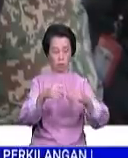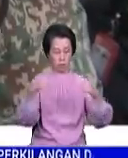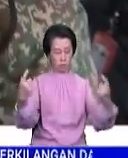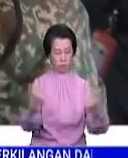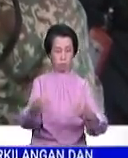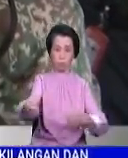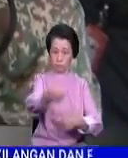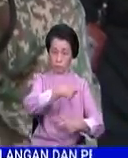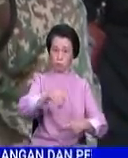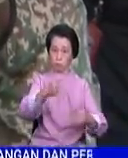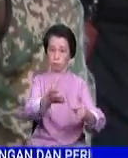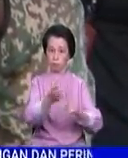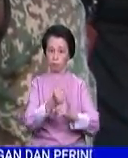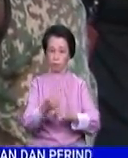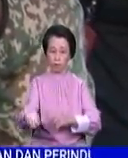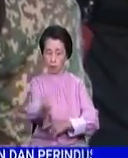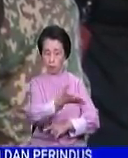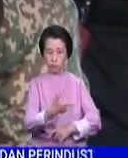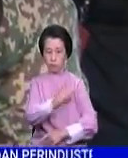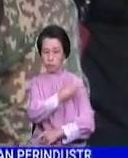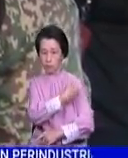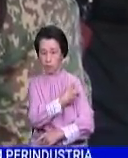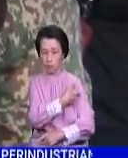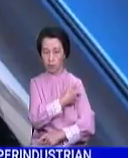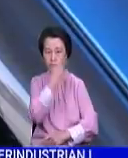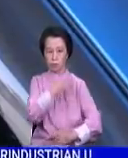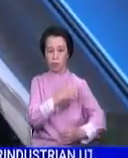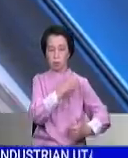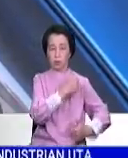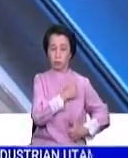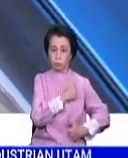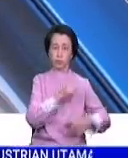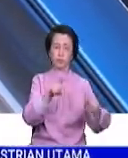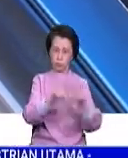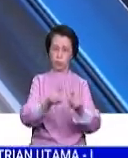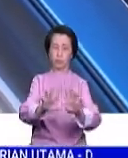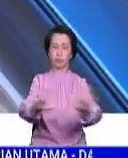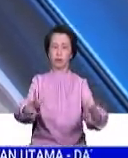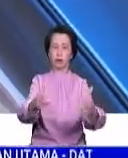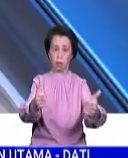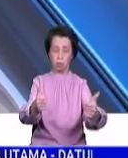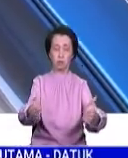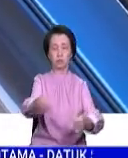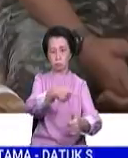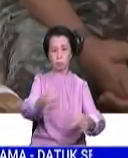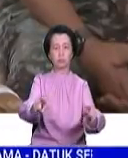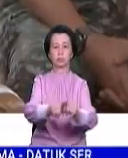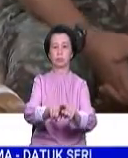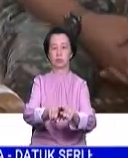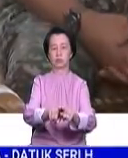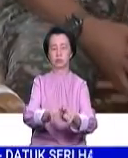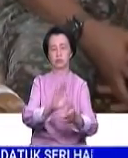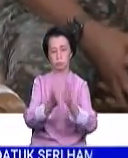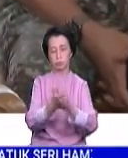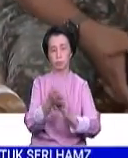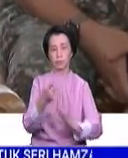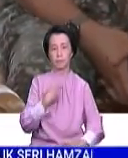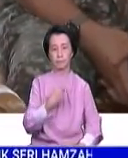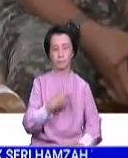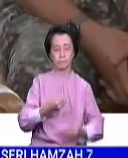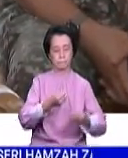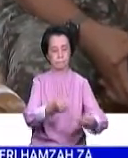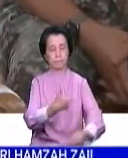immunity tercapai lebih awal. Kerana tentera merupakan barisan hadapan kepada negara kita. Baru-baru ini kita